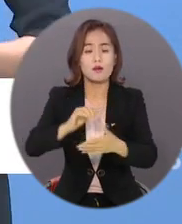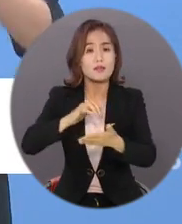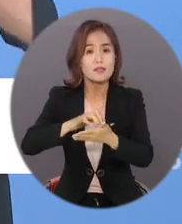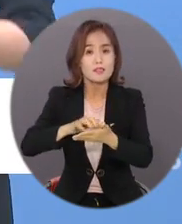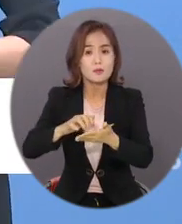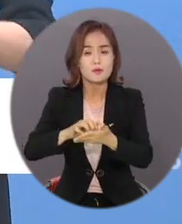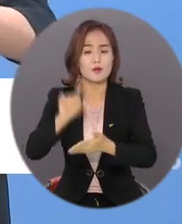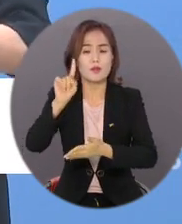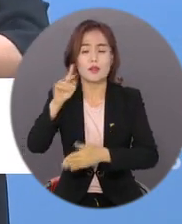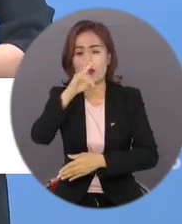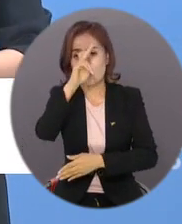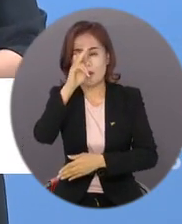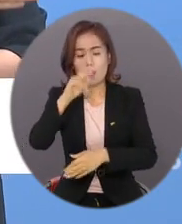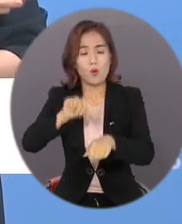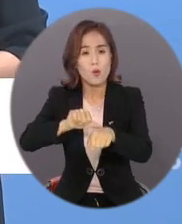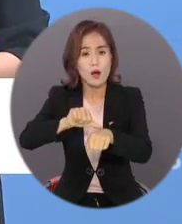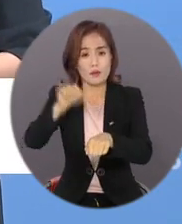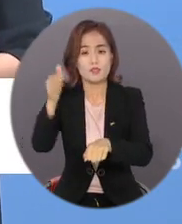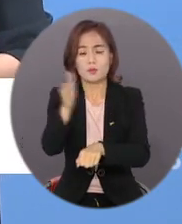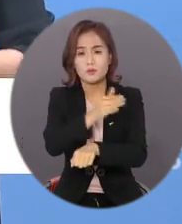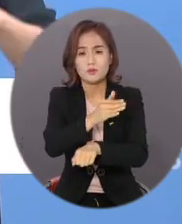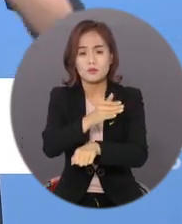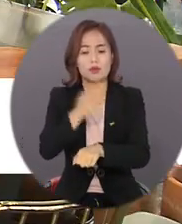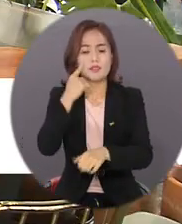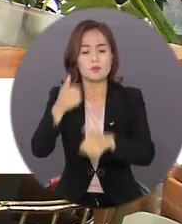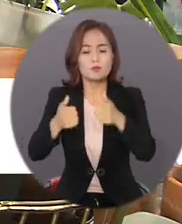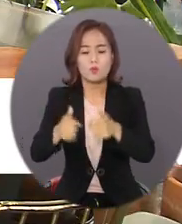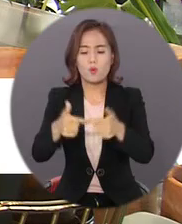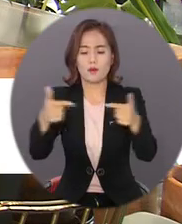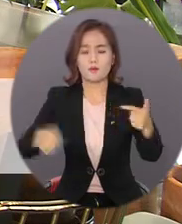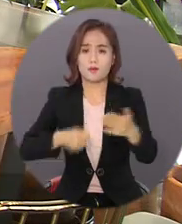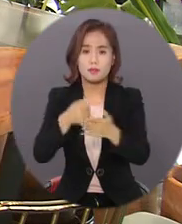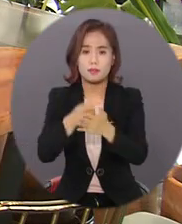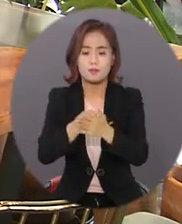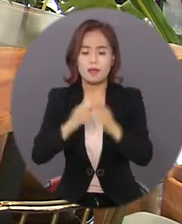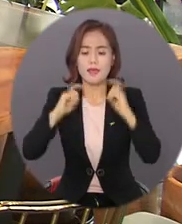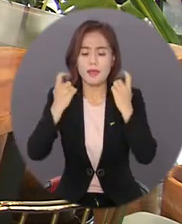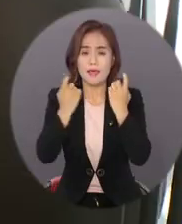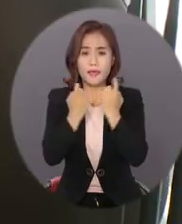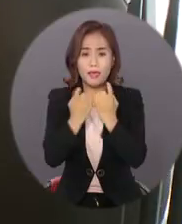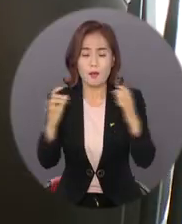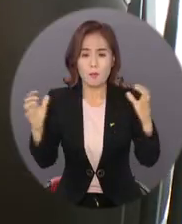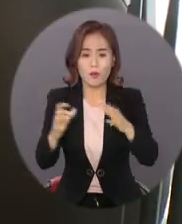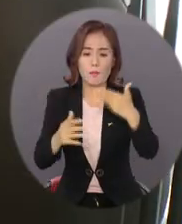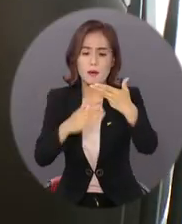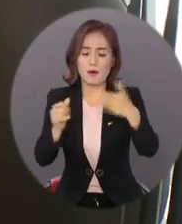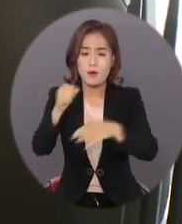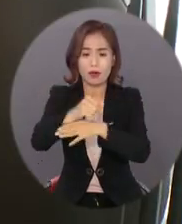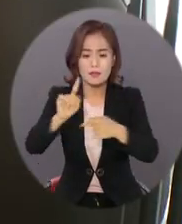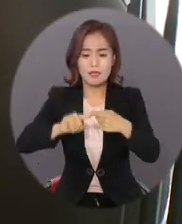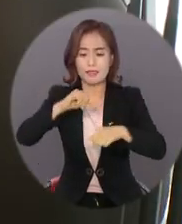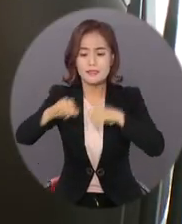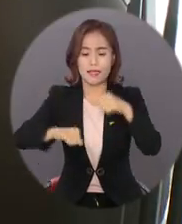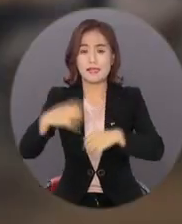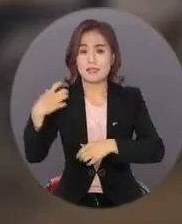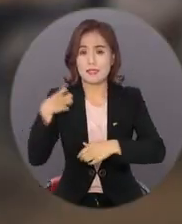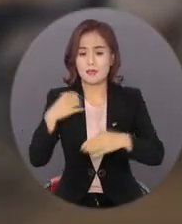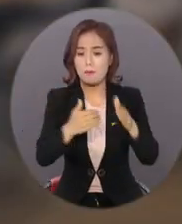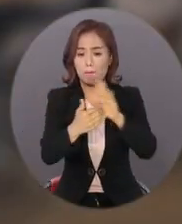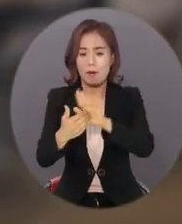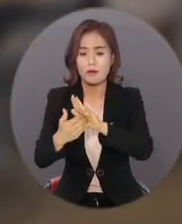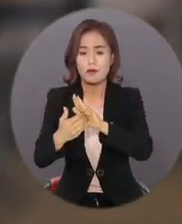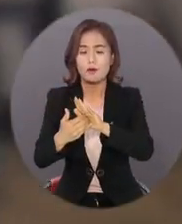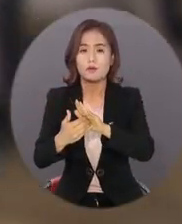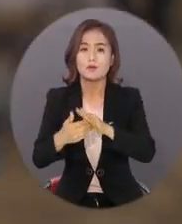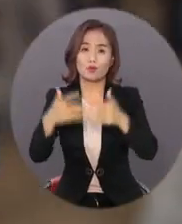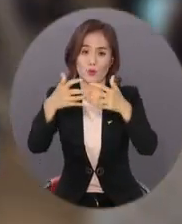오전 5시부터 시범적으로 확대하기로. 다만 사적 모임 8인 허용은 자율책임 방역제 시행을 전제로